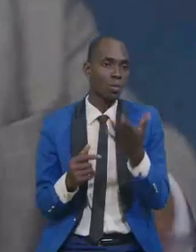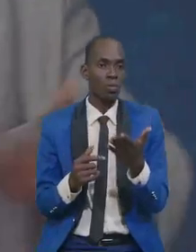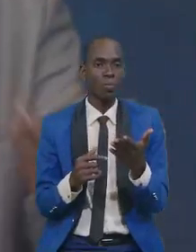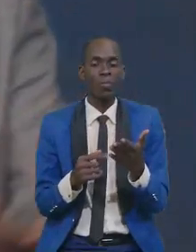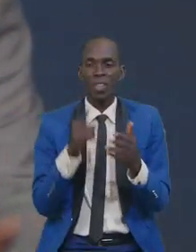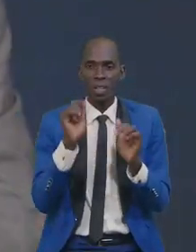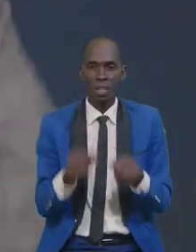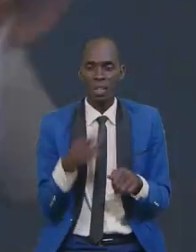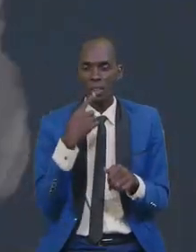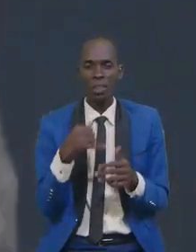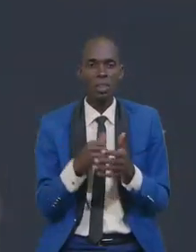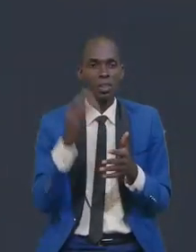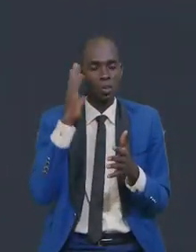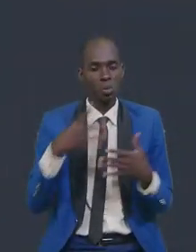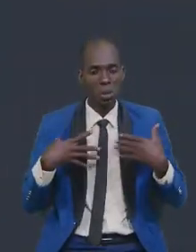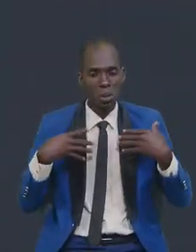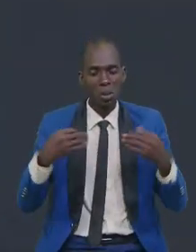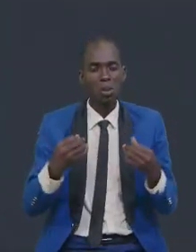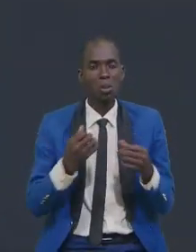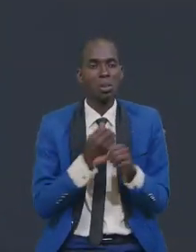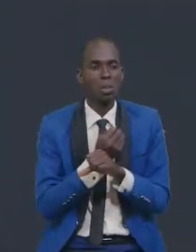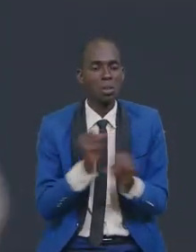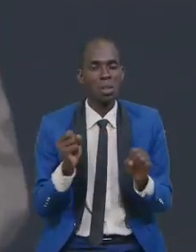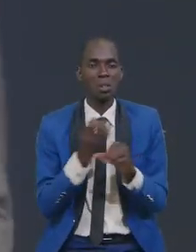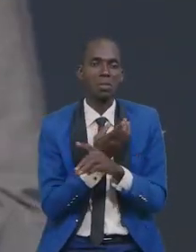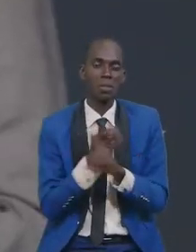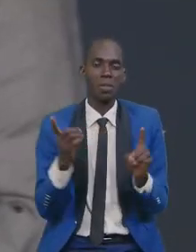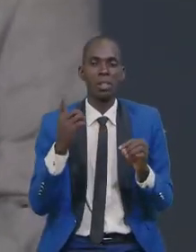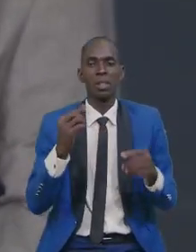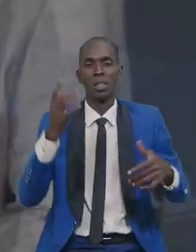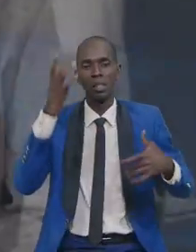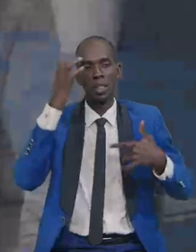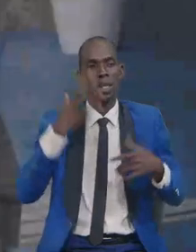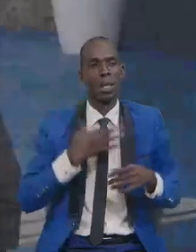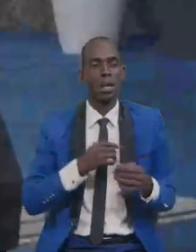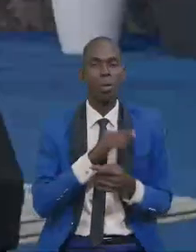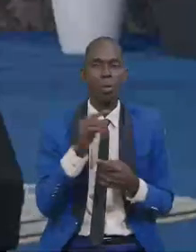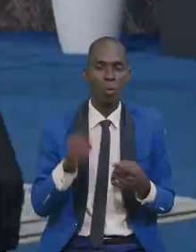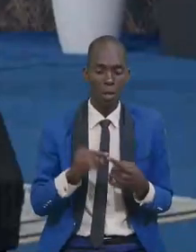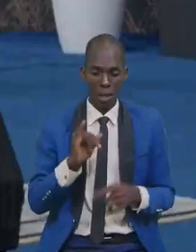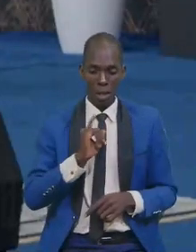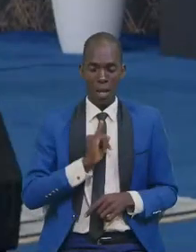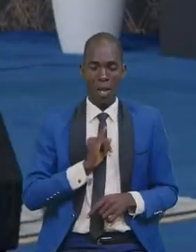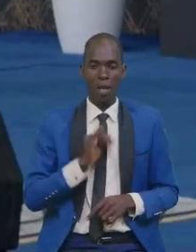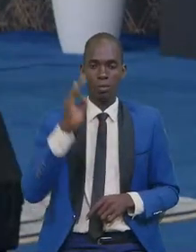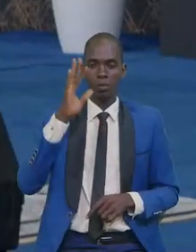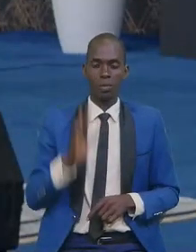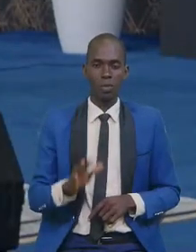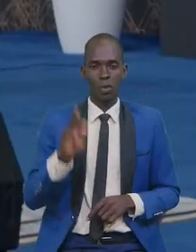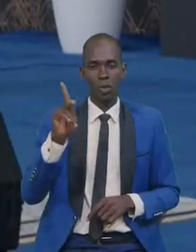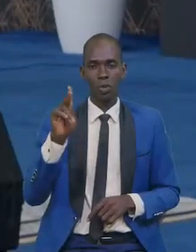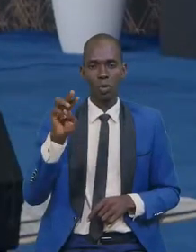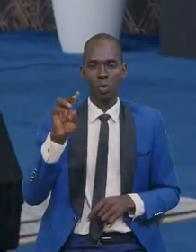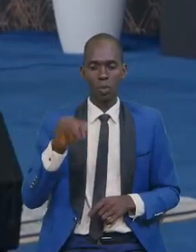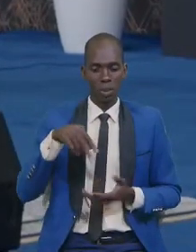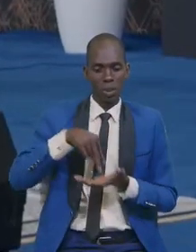dit, il va sauver, il va guérir, il va délivrer le malade. Et quand je suis debout et je prie